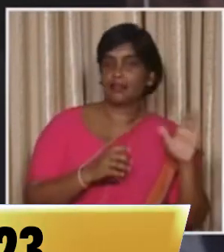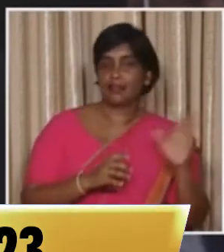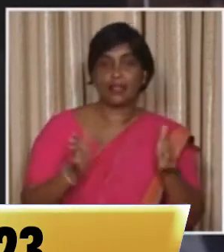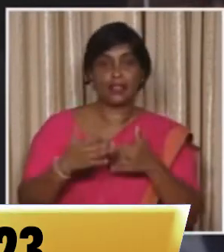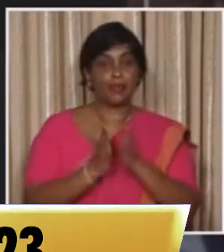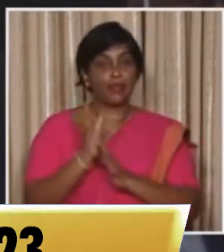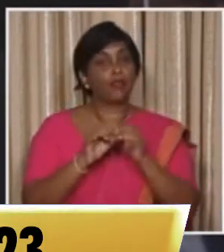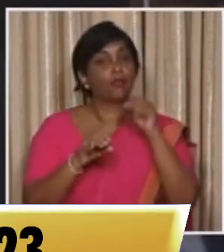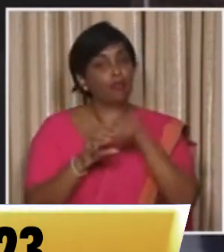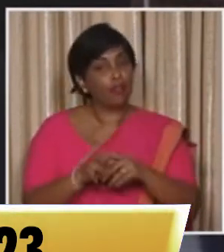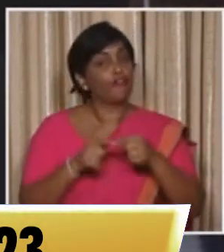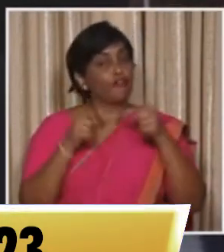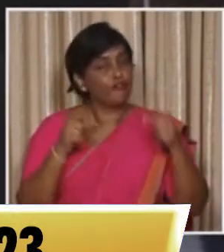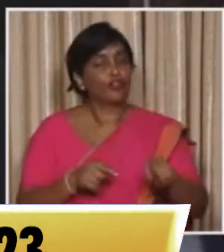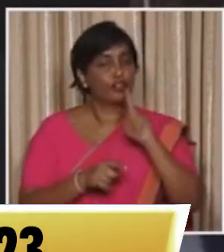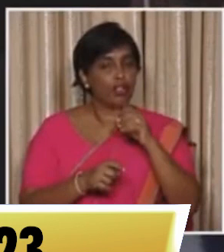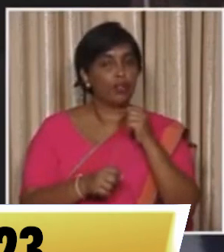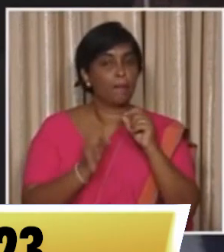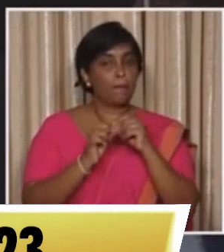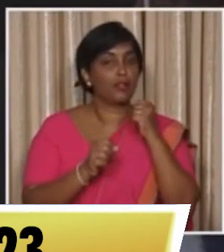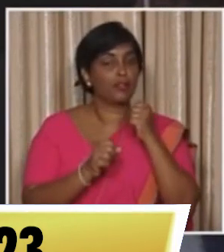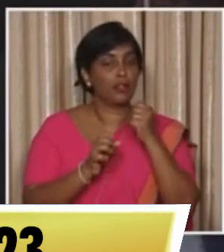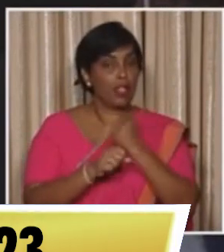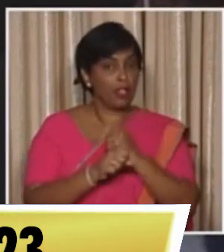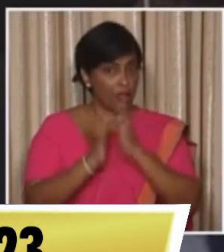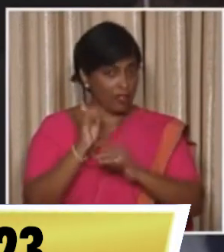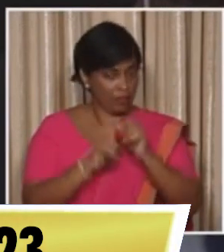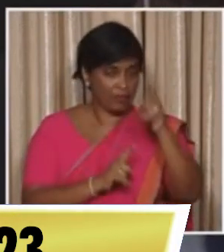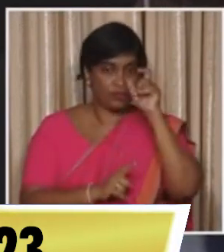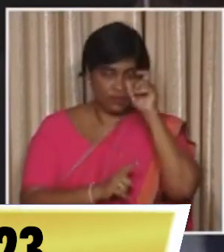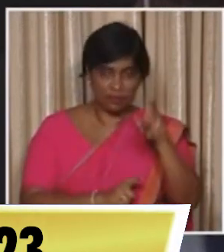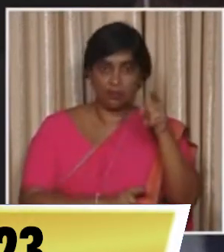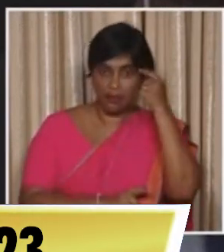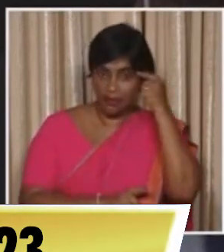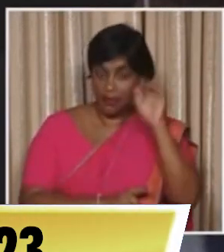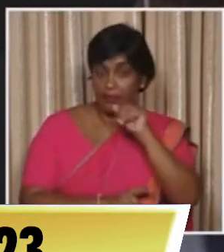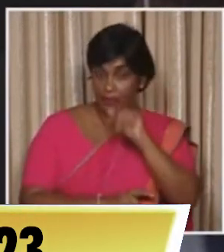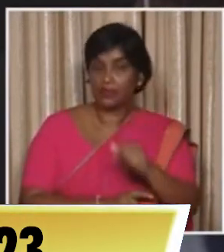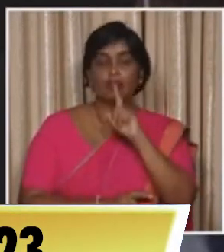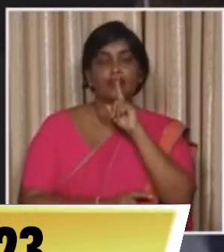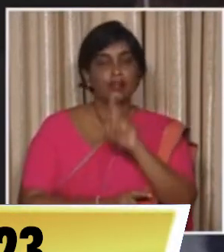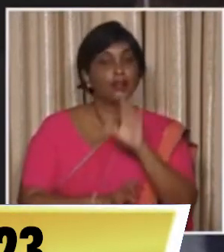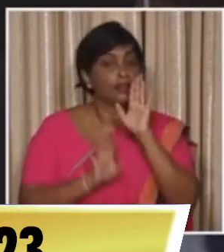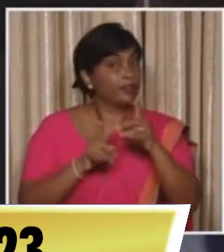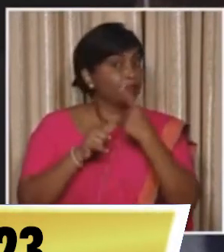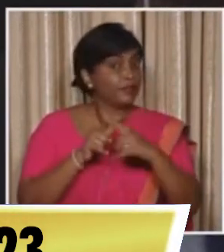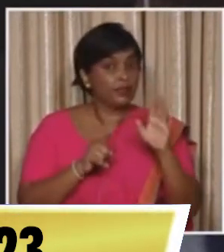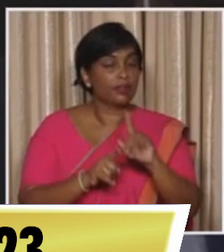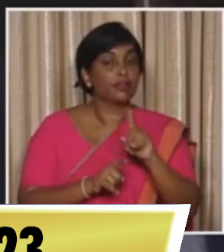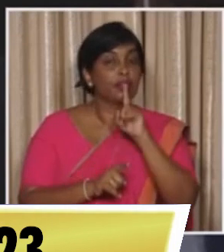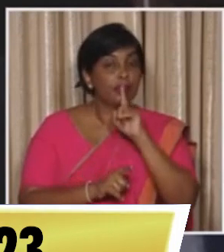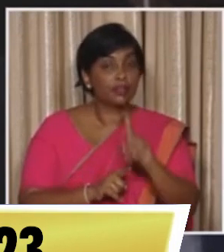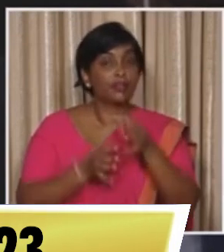කැබිනට් මණ්ඩලය ඇතුලේ මේවට විරුද්ධව කතා කරා ගුණවර්ධන බඳුල ඇමතුමා සාක්ෂියට ඉන්නවා හරි සාක්ෂිය තියෙනවා නම් කියයි ඒ විතරක් නෙමෙයි කතා